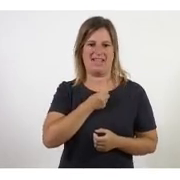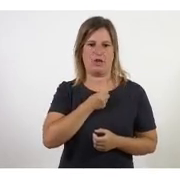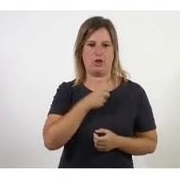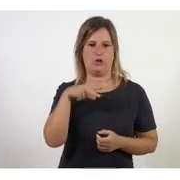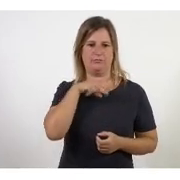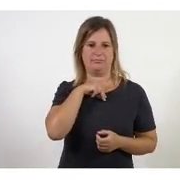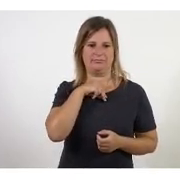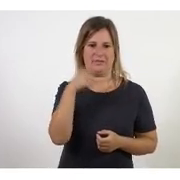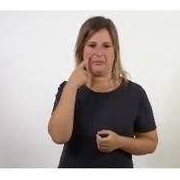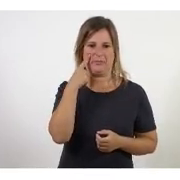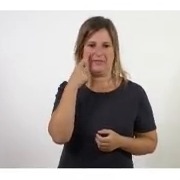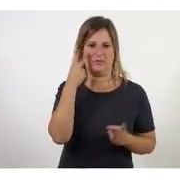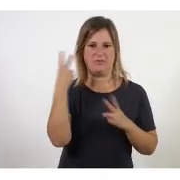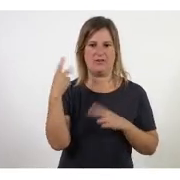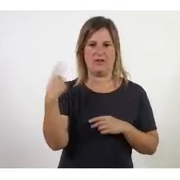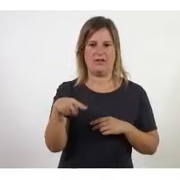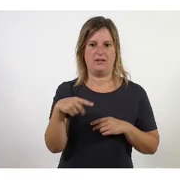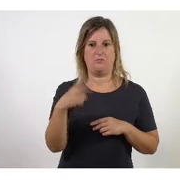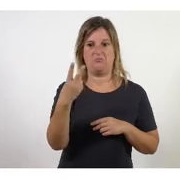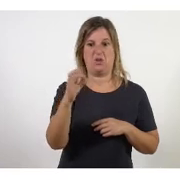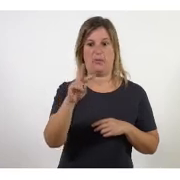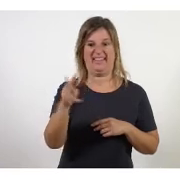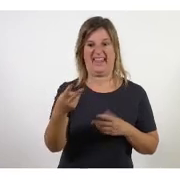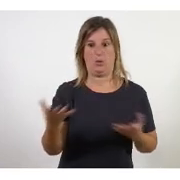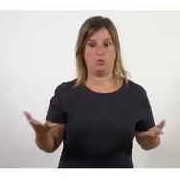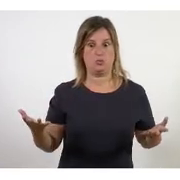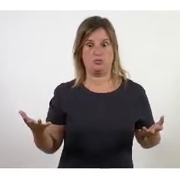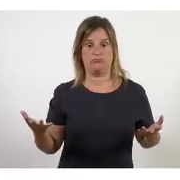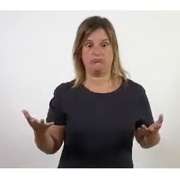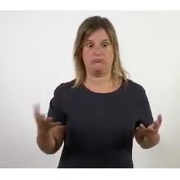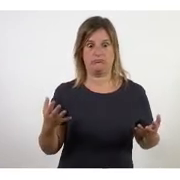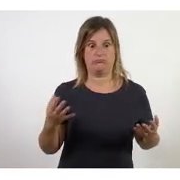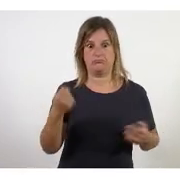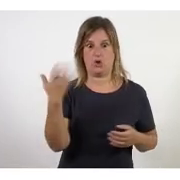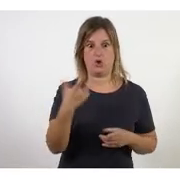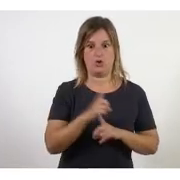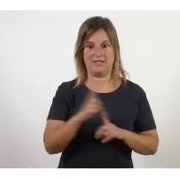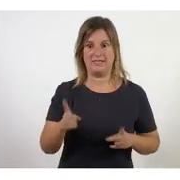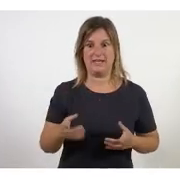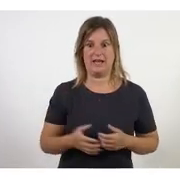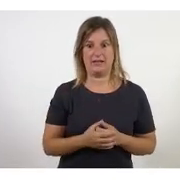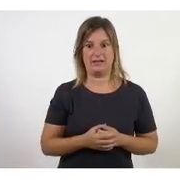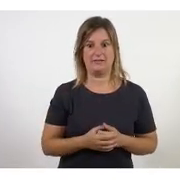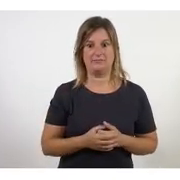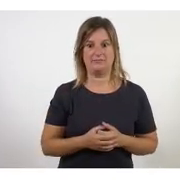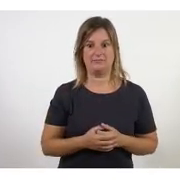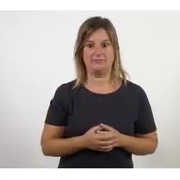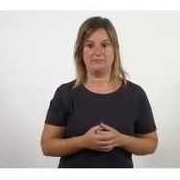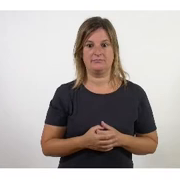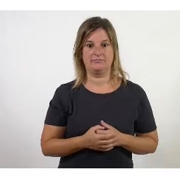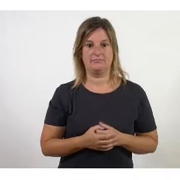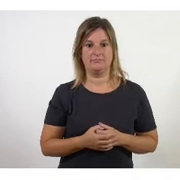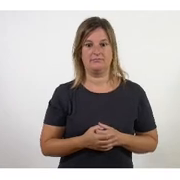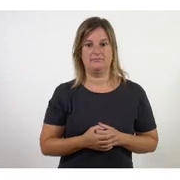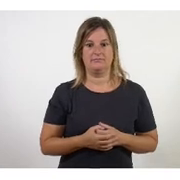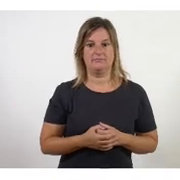corbata. Aquest micro val 20 euros, és una gran despesa. Doncs, amb aquesta